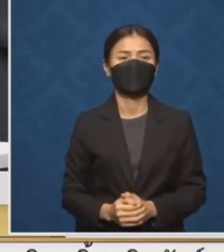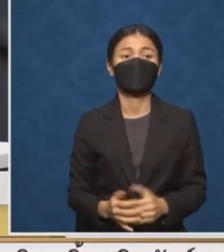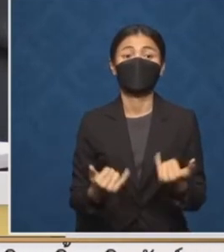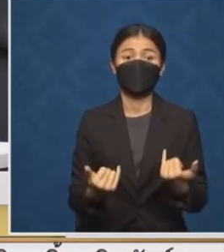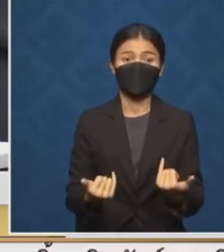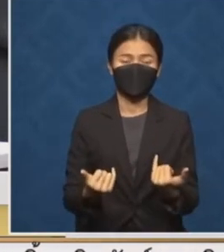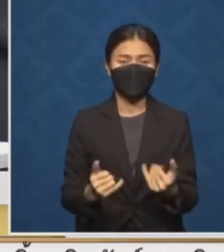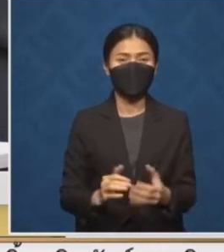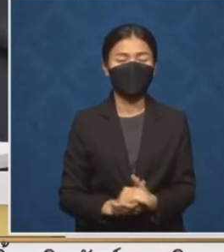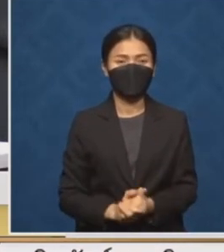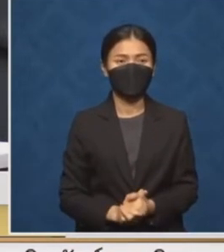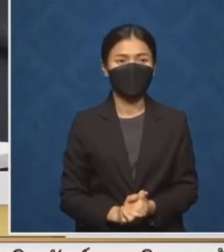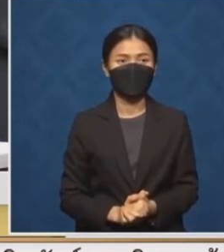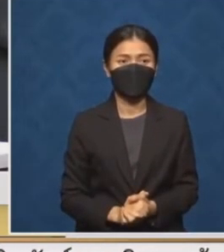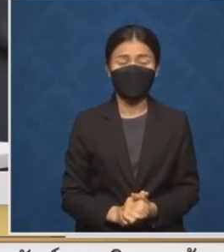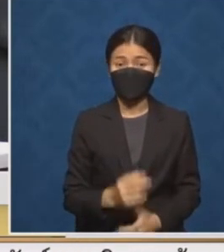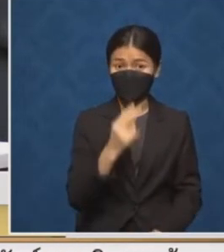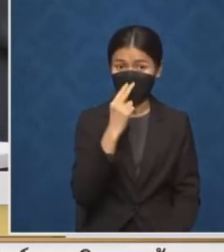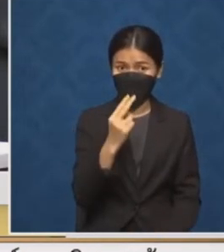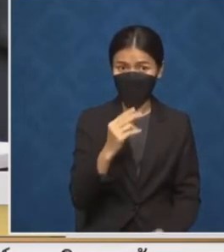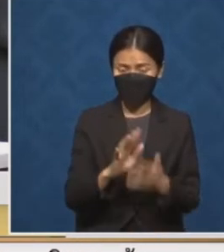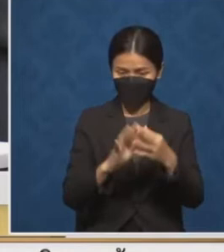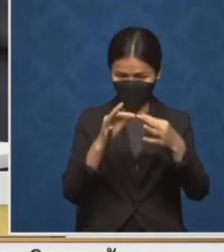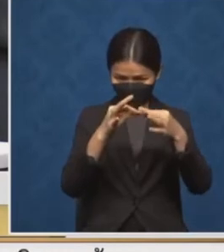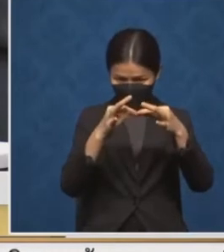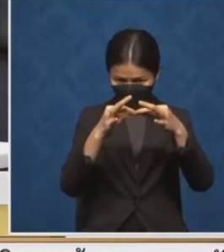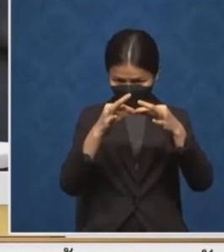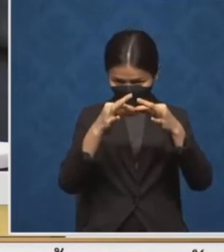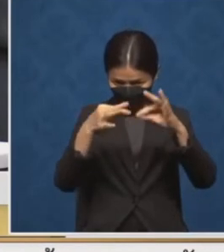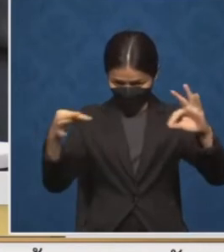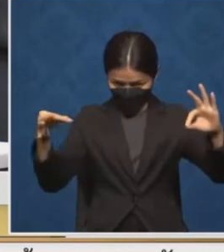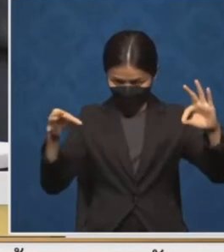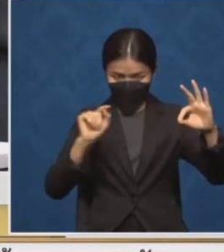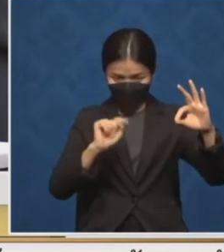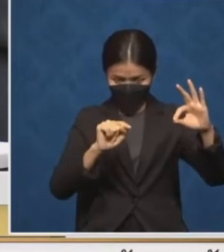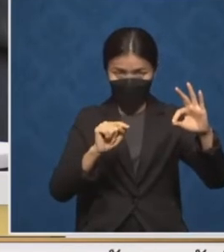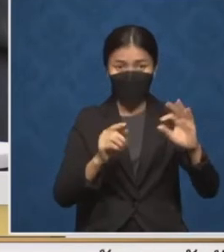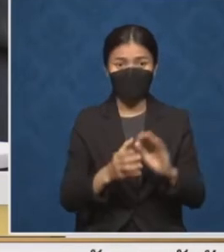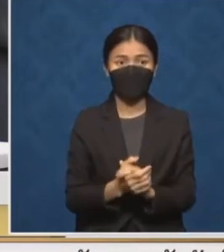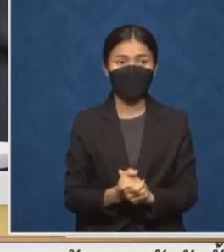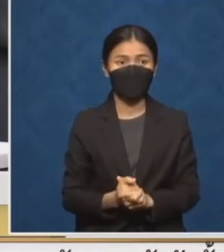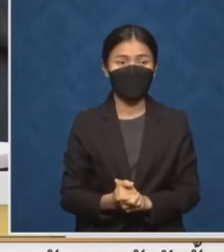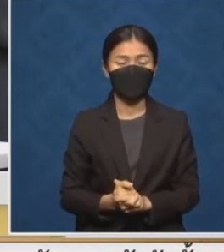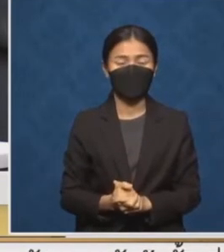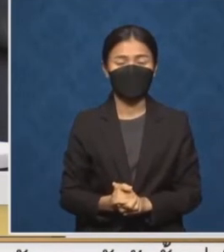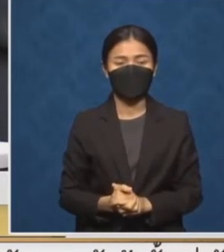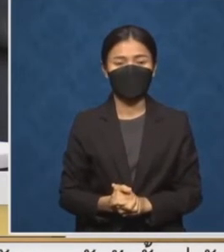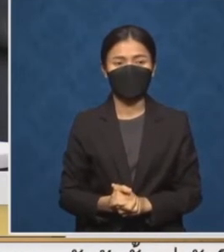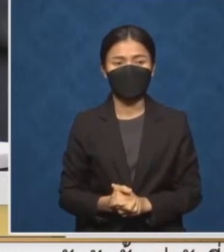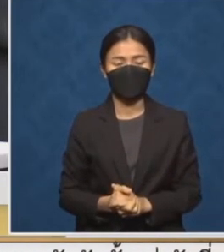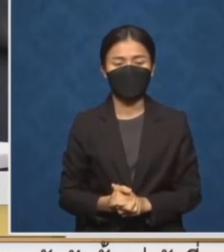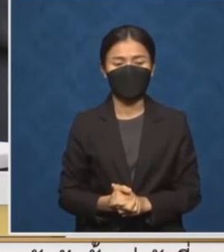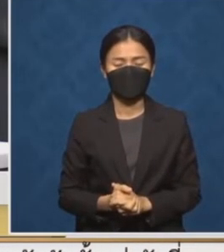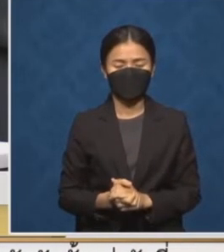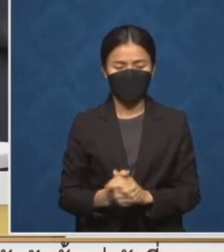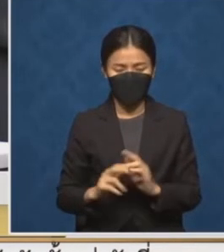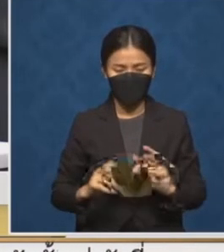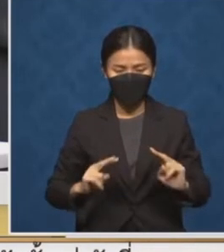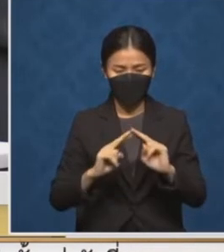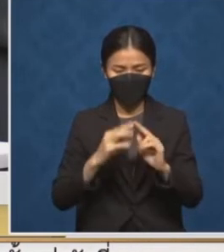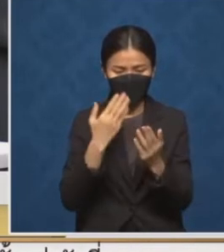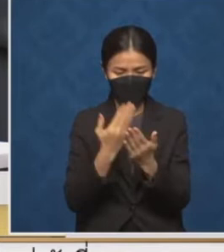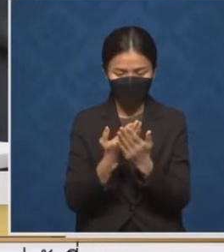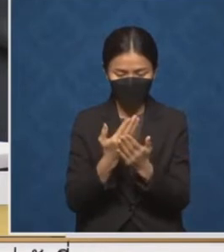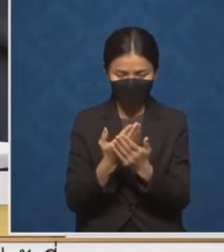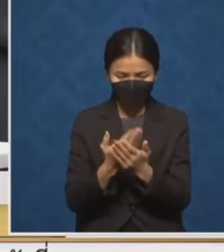ภานี้นะครับดูข้อความนี้ให้ชัดๆนะฮะให้สำนักให้กระทรวงการคลังมี